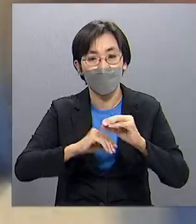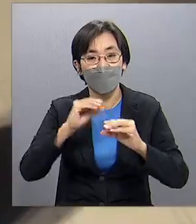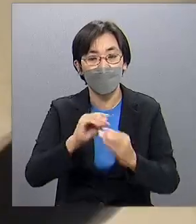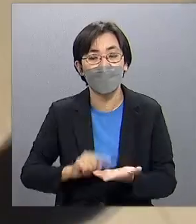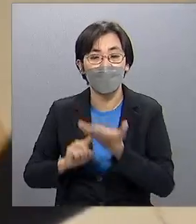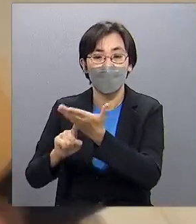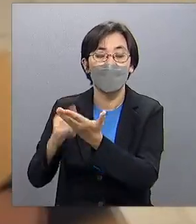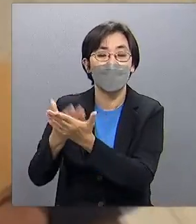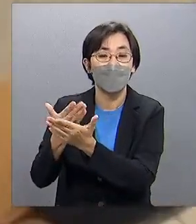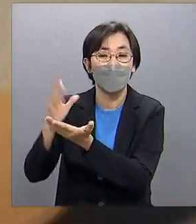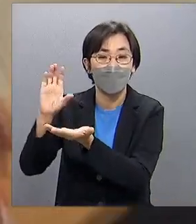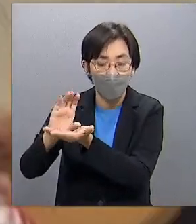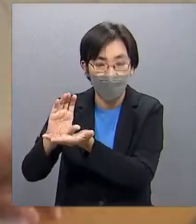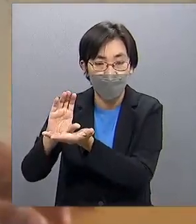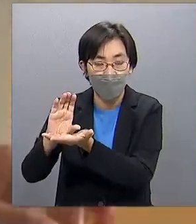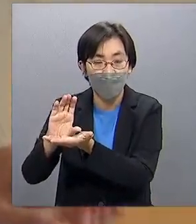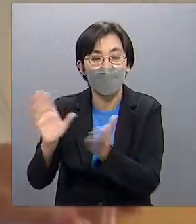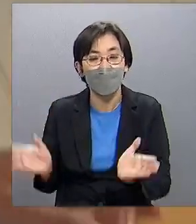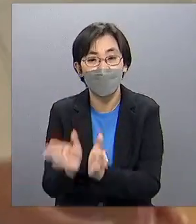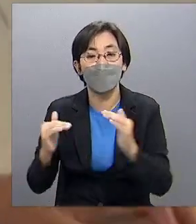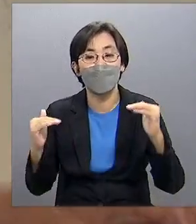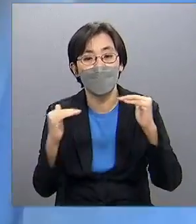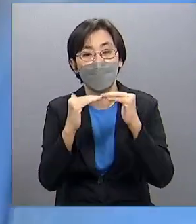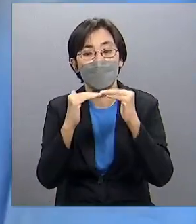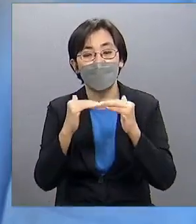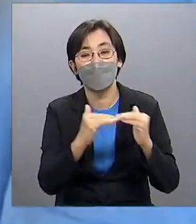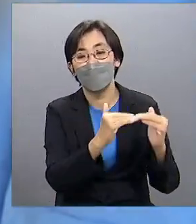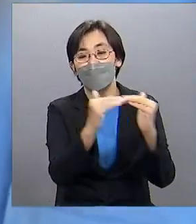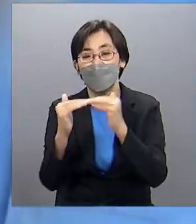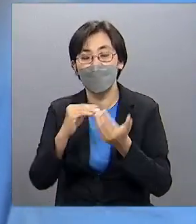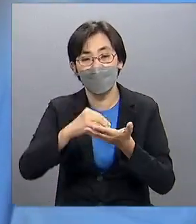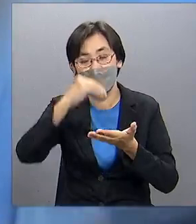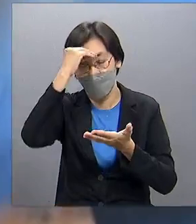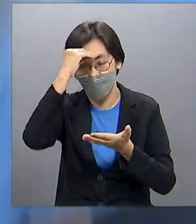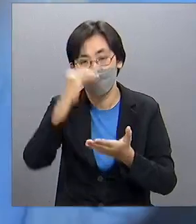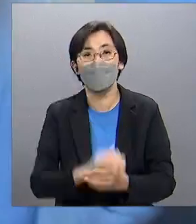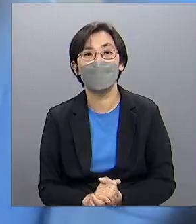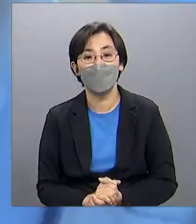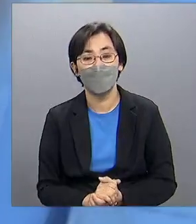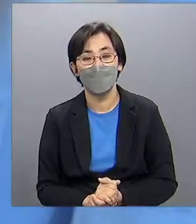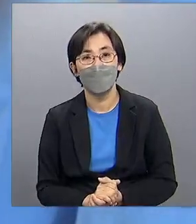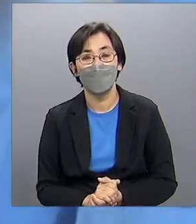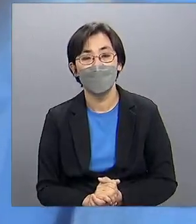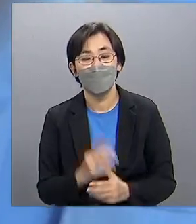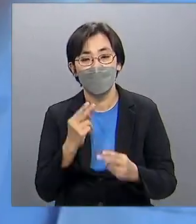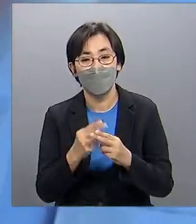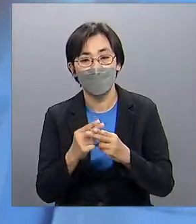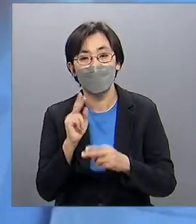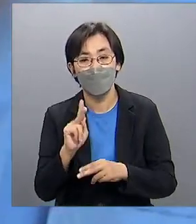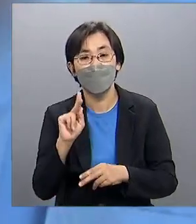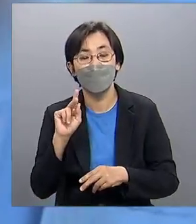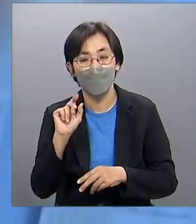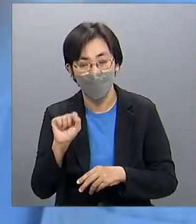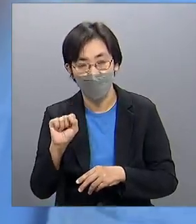กองทุนเพื่อความเสมอภาคทางการศึกษาหรือตัวอักษรย่อก็คือกสศนะคะซึ่ง